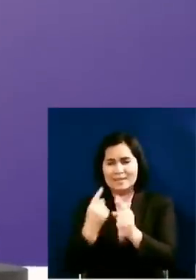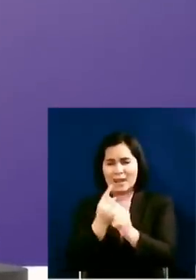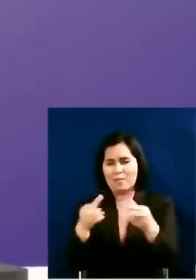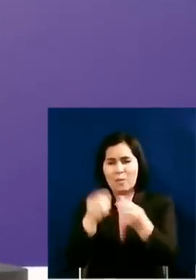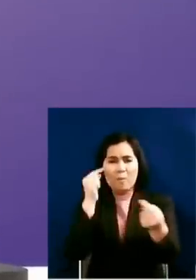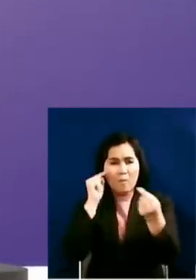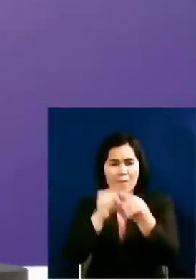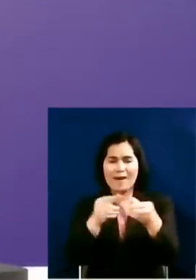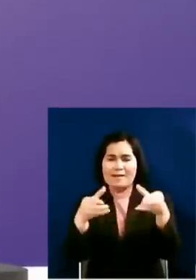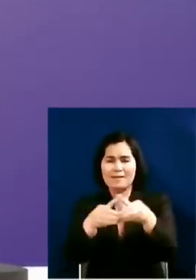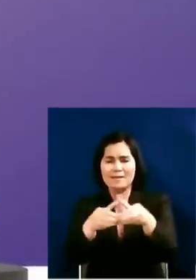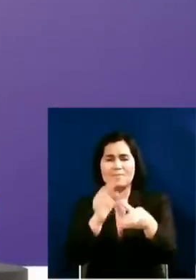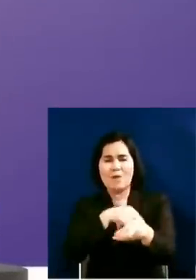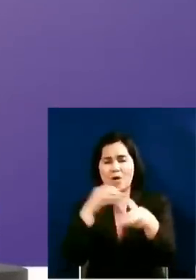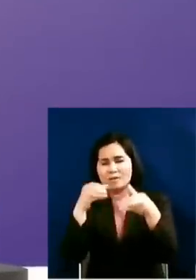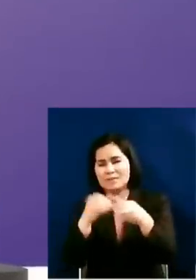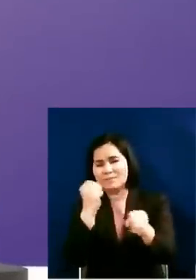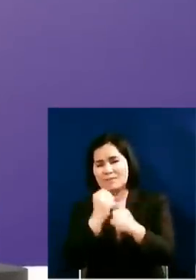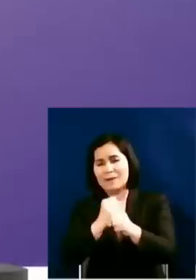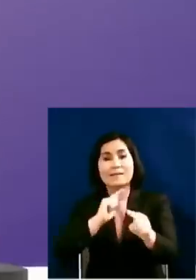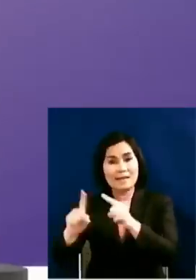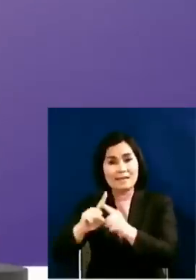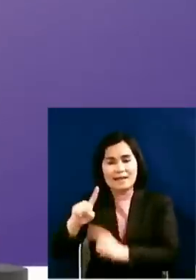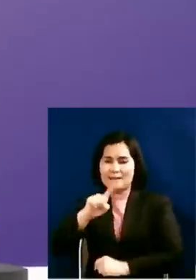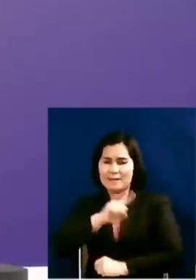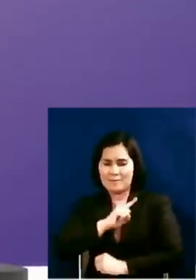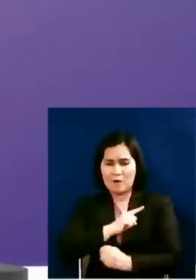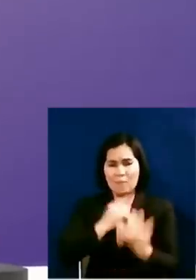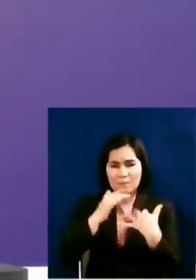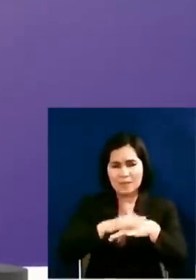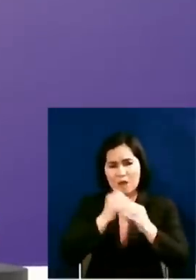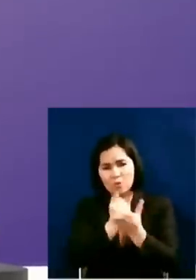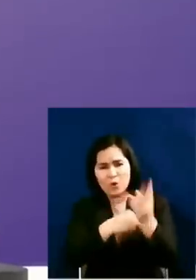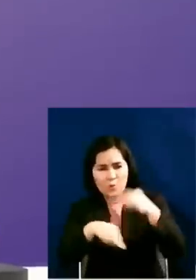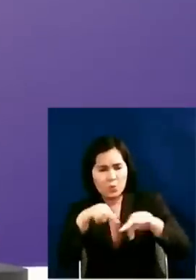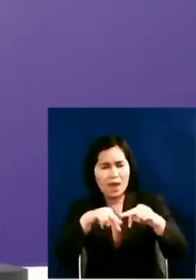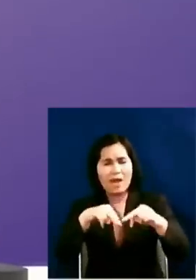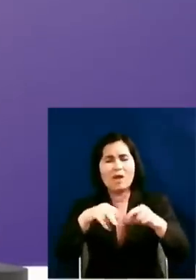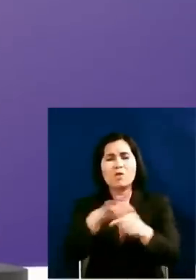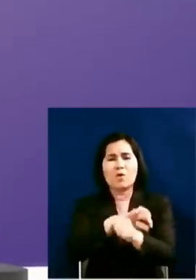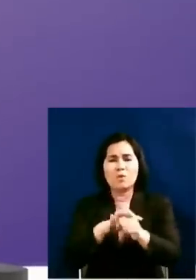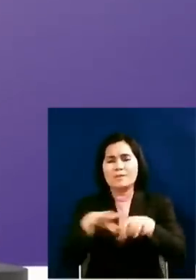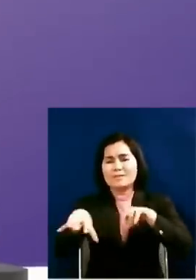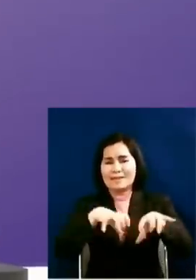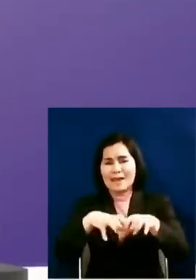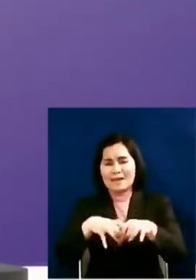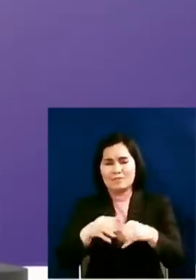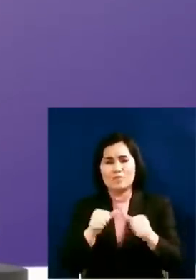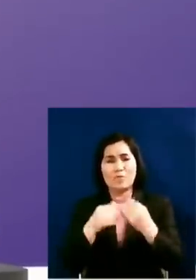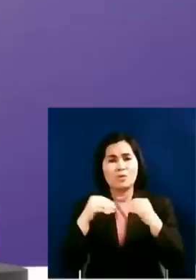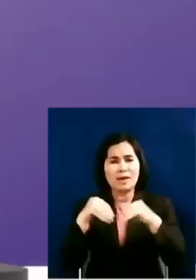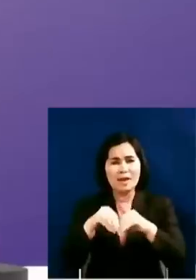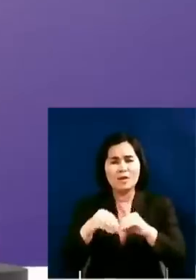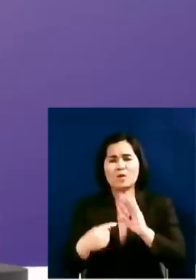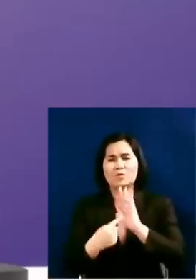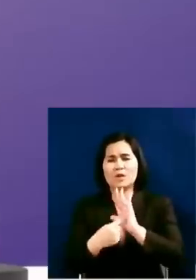ก็คือบุคลากรอื่นๆที่ทำหน้าที่ในการควบคุมโรคโควิด-19 แล้วก็มีโอกาสสัมผัสผู้ป่วยนะครับไม่ว่าจะเป็นทางหัวหน้า